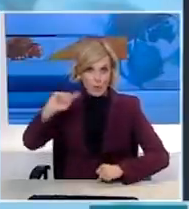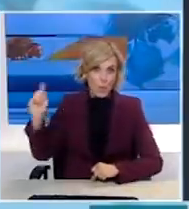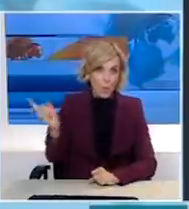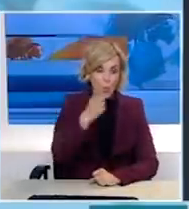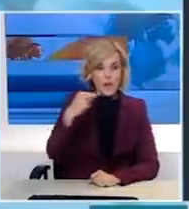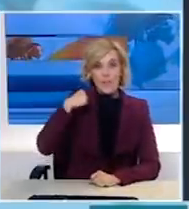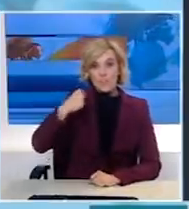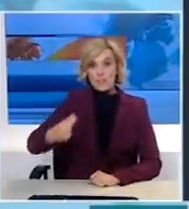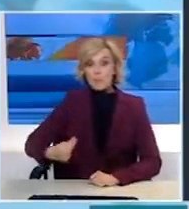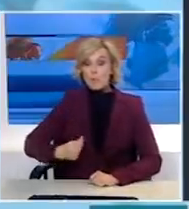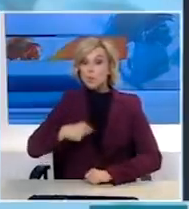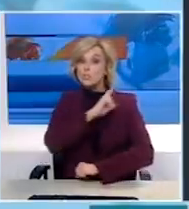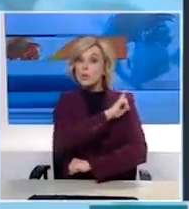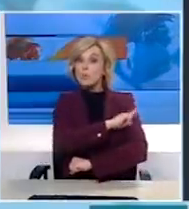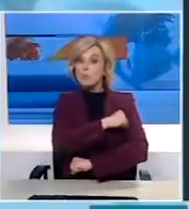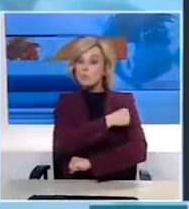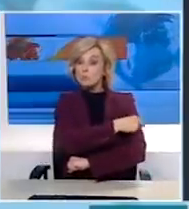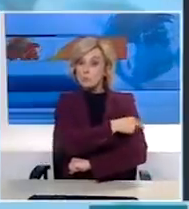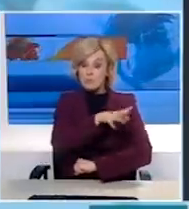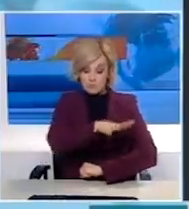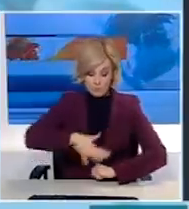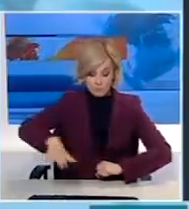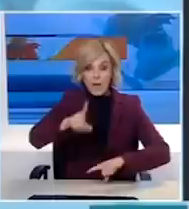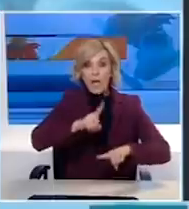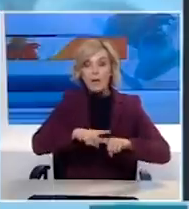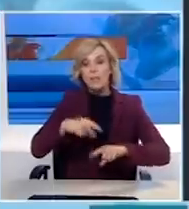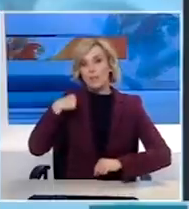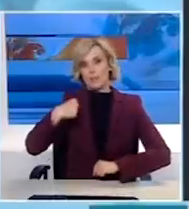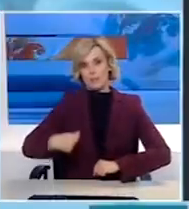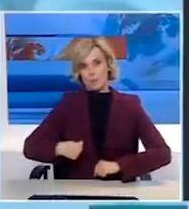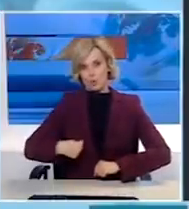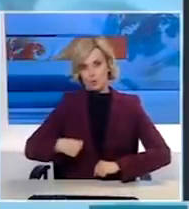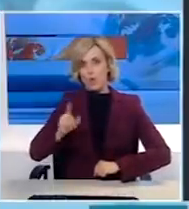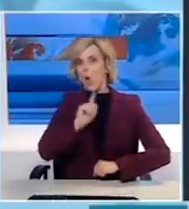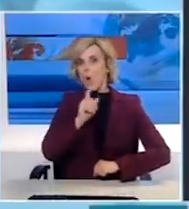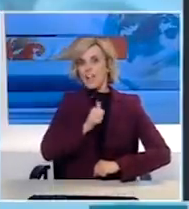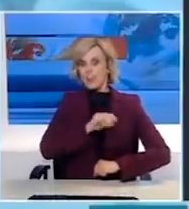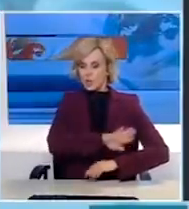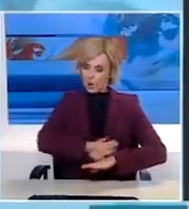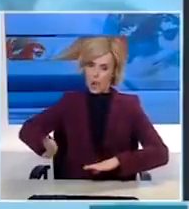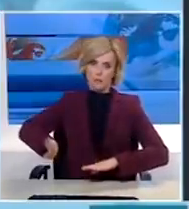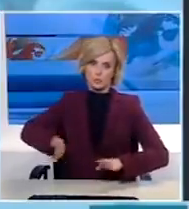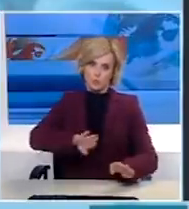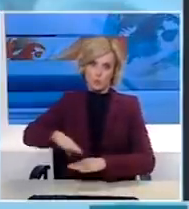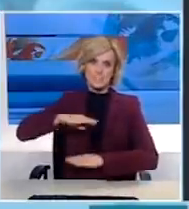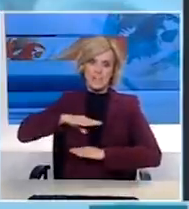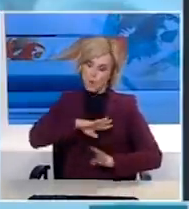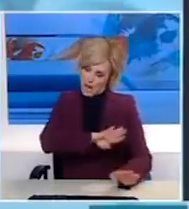της χώρας, στα δημόσια, χωρίς να λάβουμε υπόψη τις κλίνες του ιδιωτικού τομέα και τα